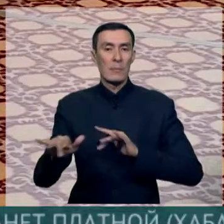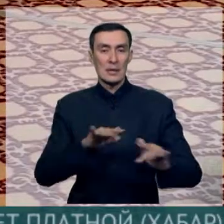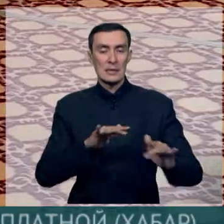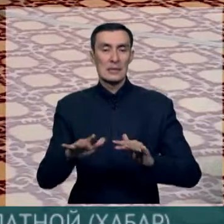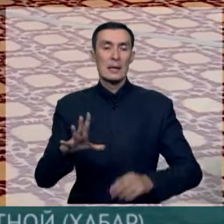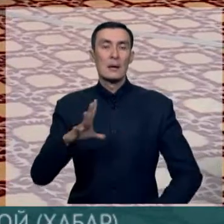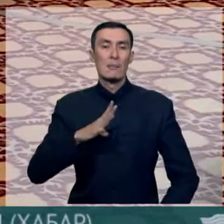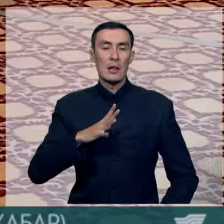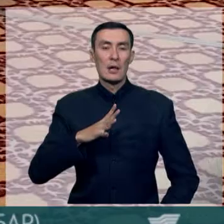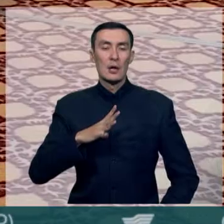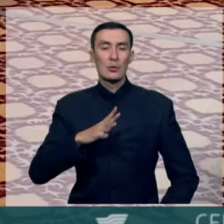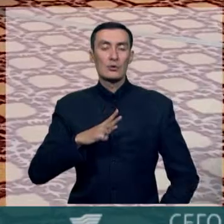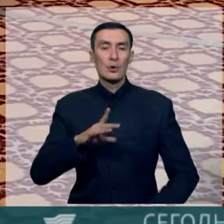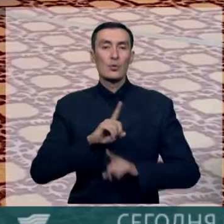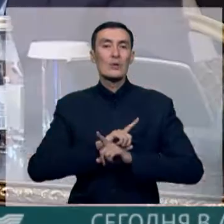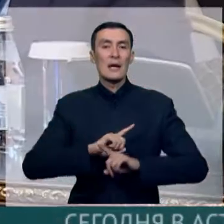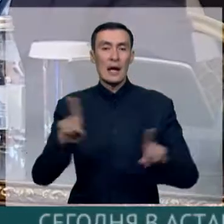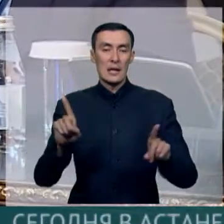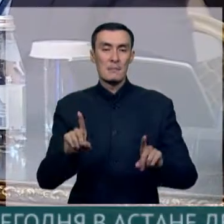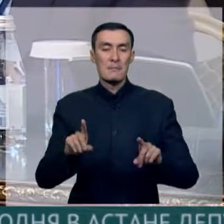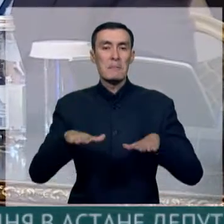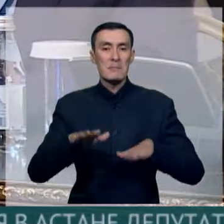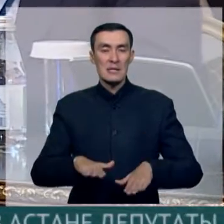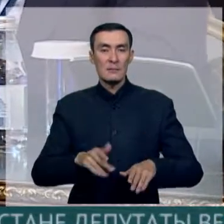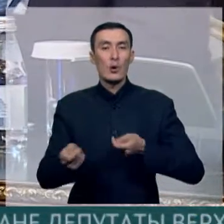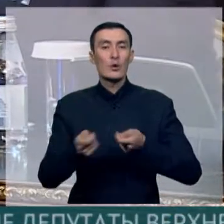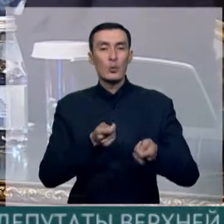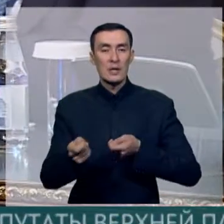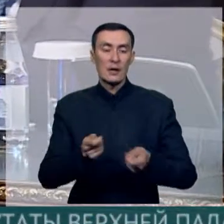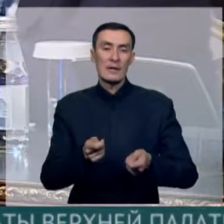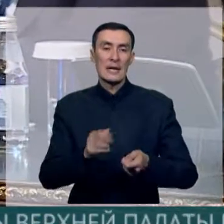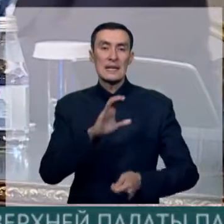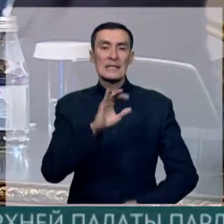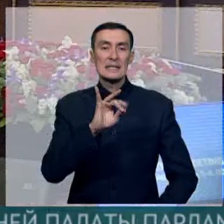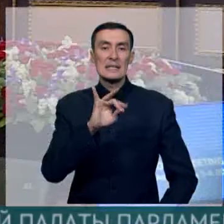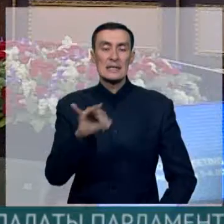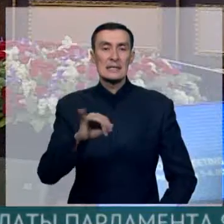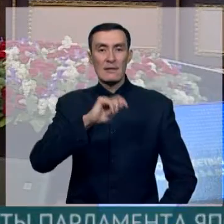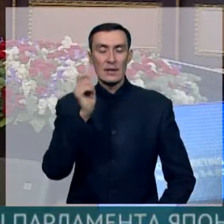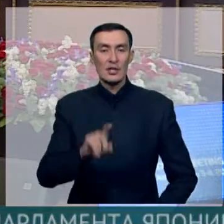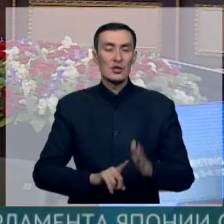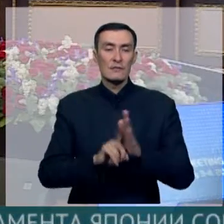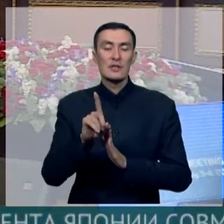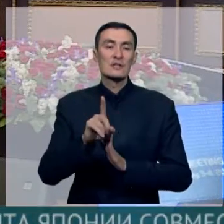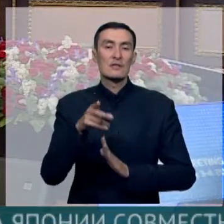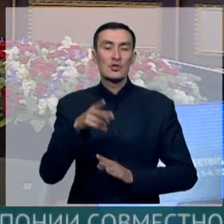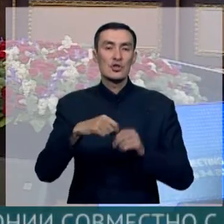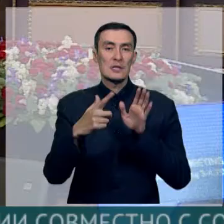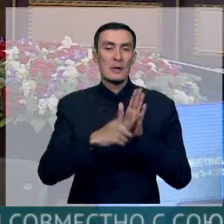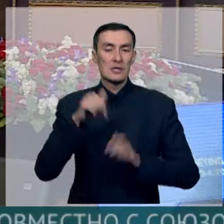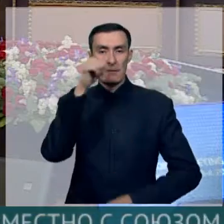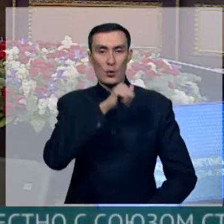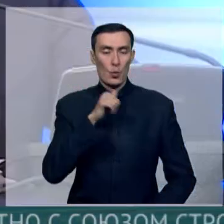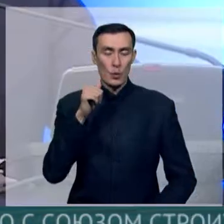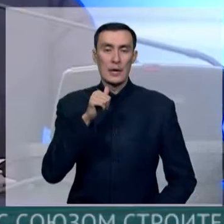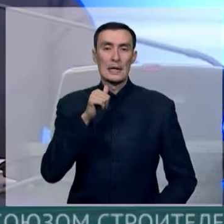Добавлю, что астанинский процесс стал уникальной площадкой по урегулированию сирийского кризиса, и длится он уже с начала 2017